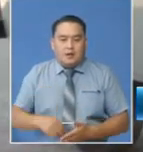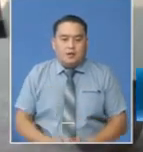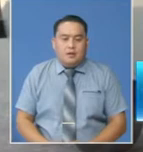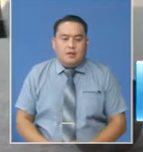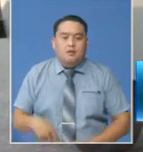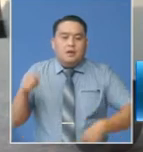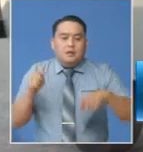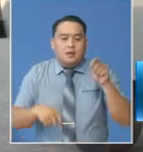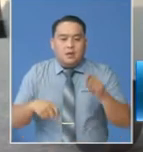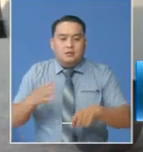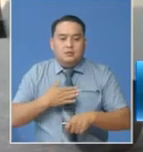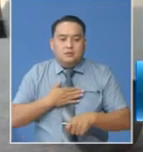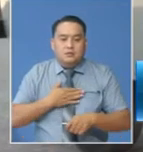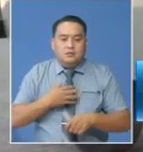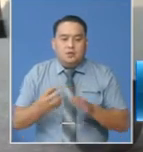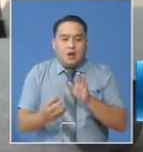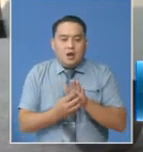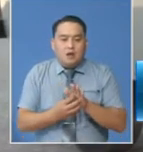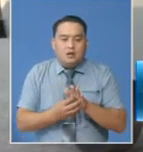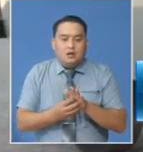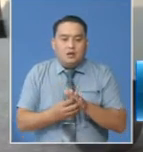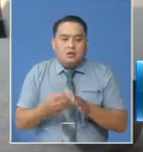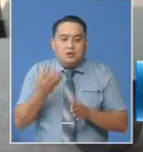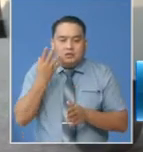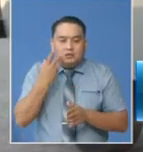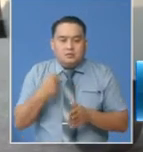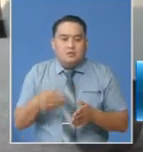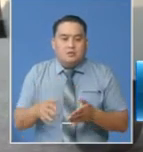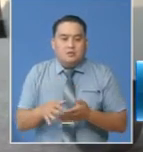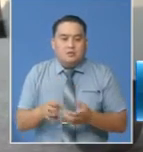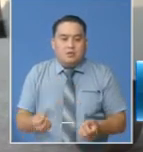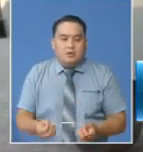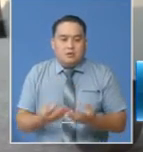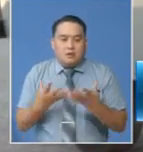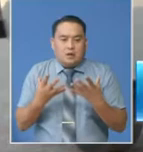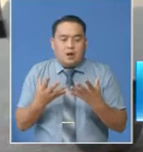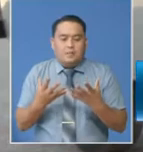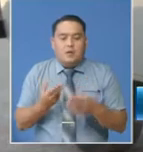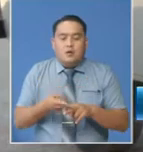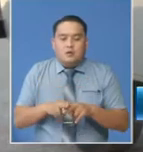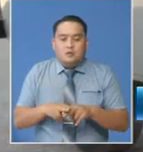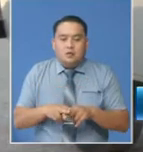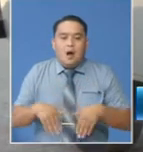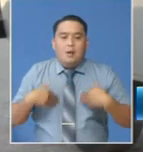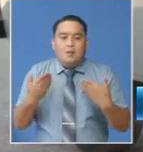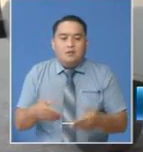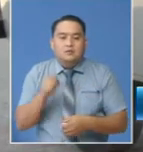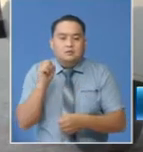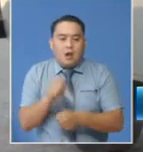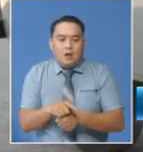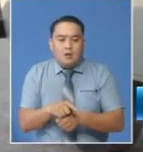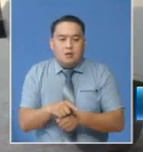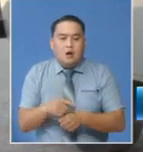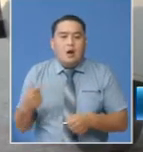Из-за дождей наш герб уже выцвел. Мы согласны, что он не соответствует стандартам. В скором времени мы обратимся к своим заказчикам и